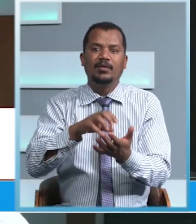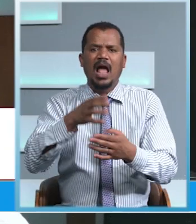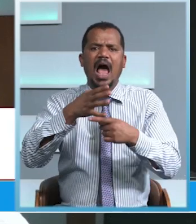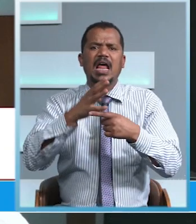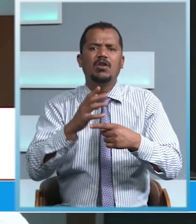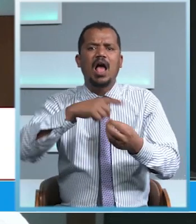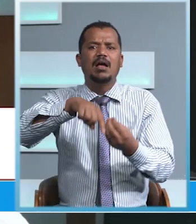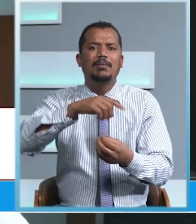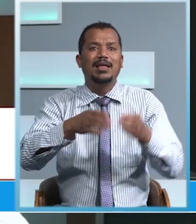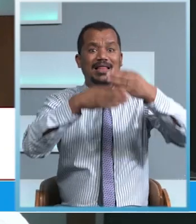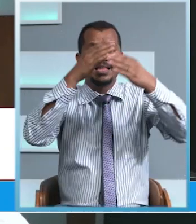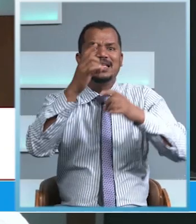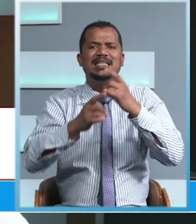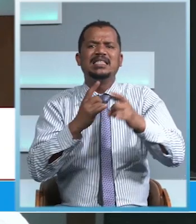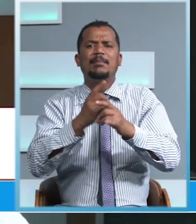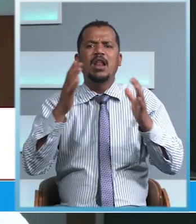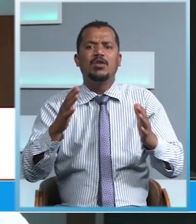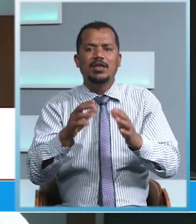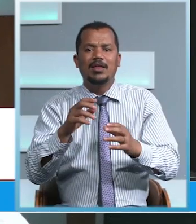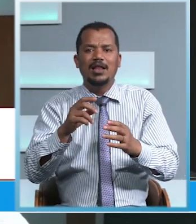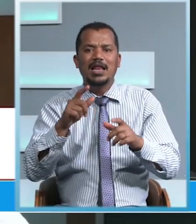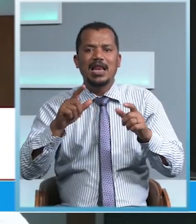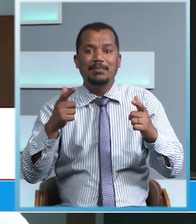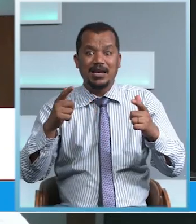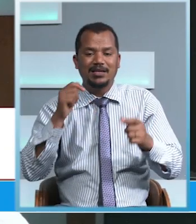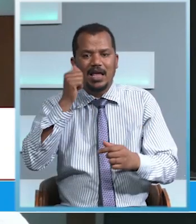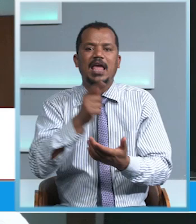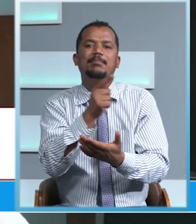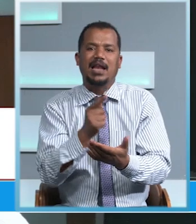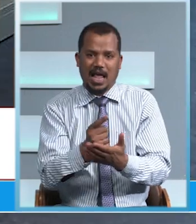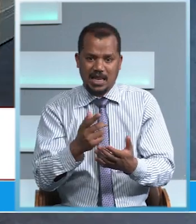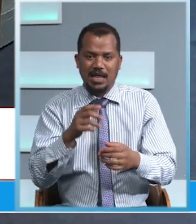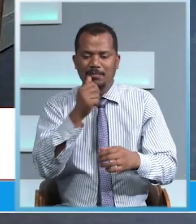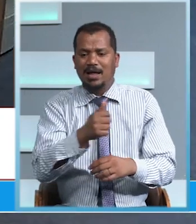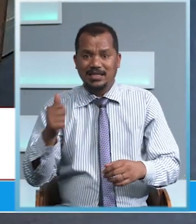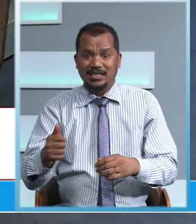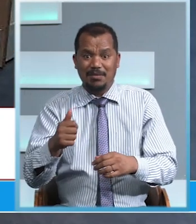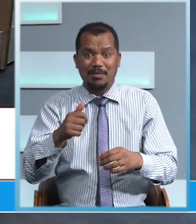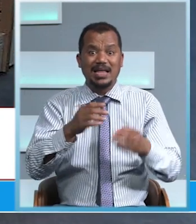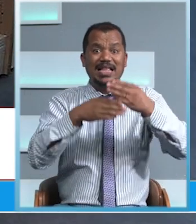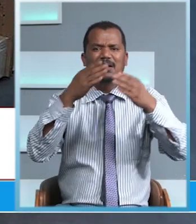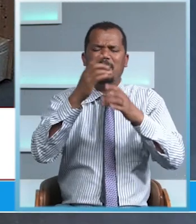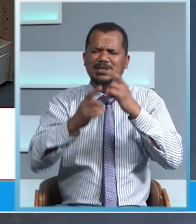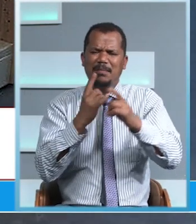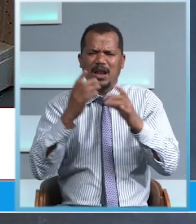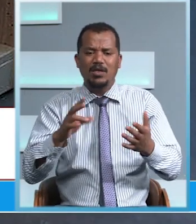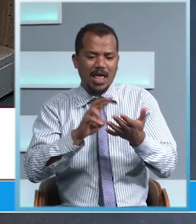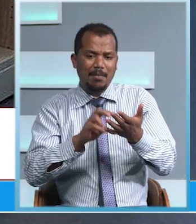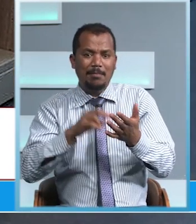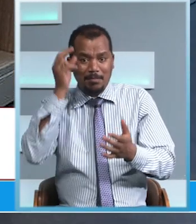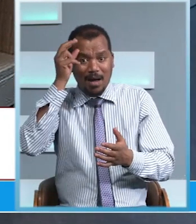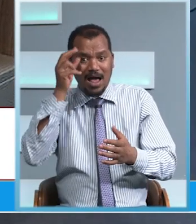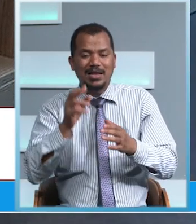በአዲስ አበባ ከተማ 4 ኪሎ አካባቢ የተገነባው ዘመናዊ ቤተ መጻሕፍት ነገ ይመረቃል። በአዲስ አበባ 4 ኪሎ በዘመናዊ መልኩ የተገነባው ቤተ